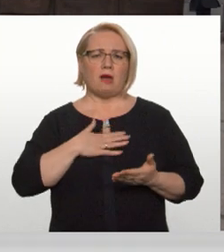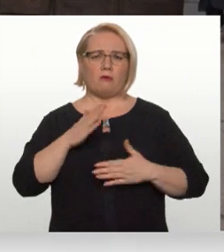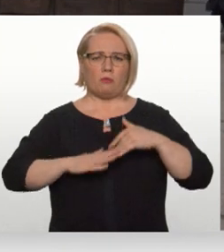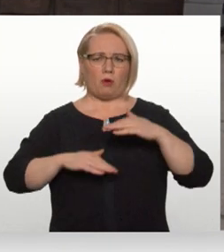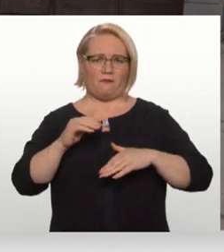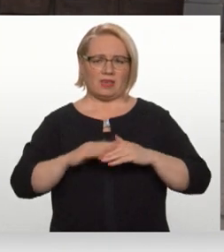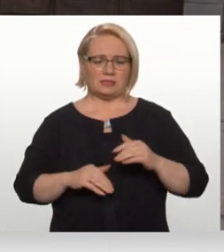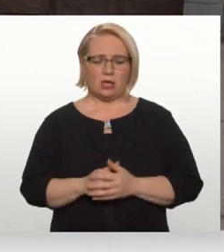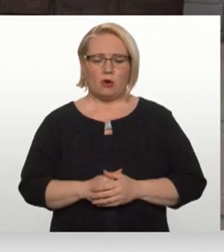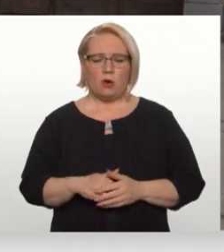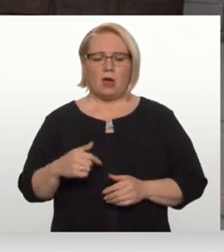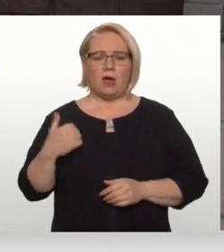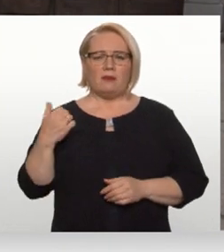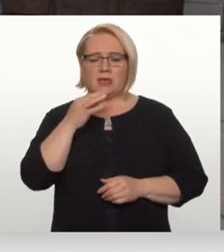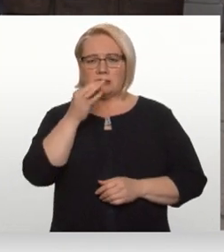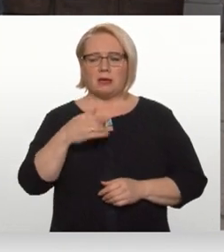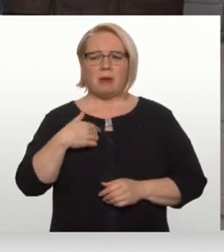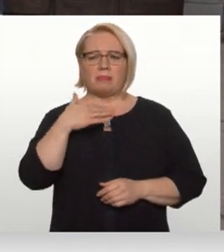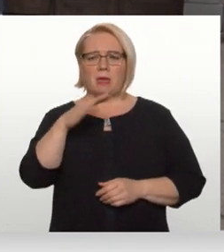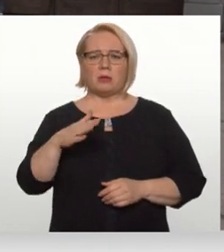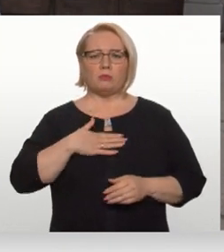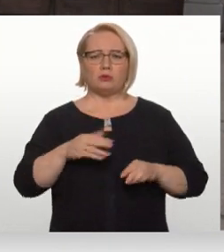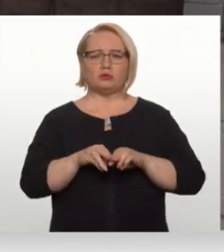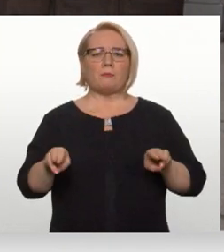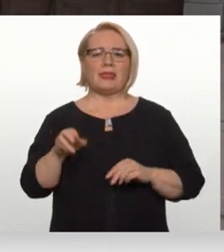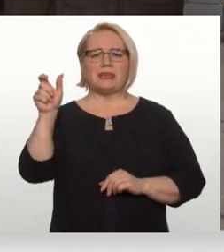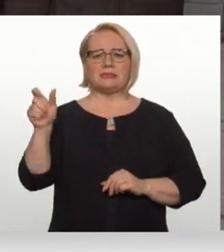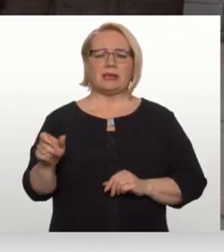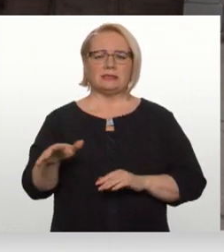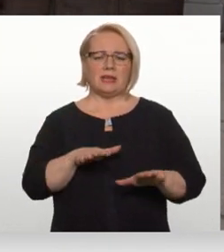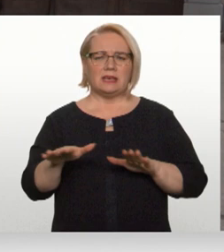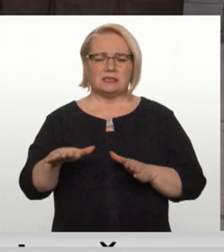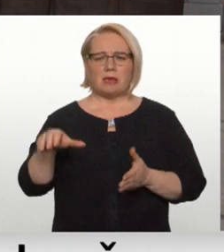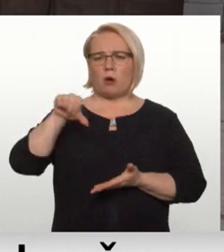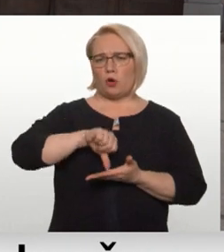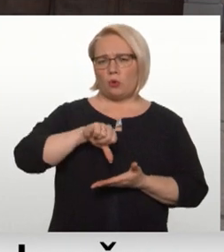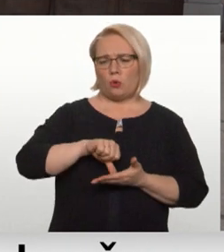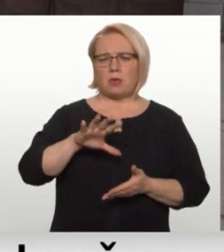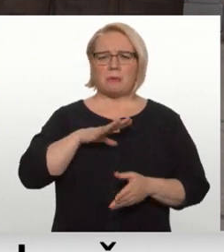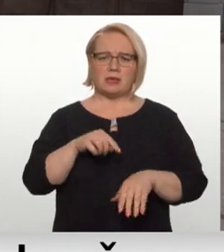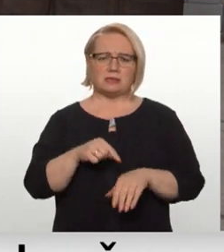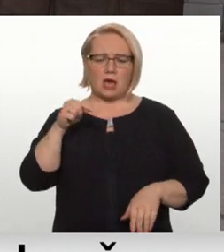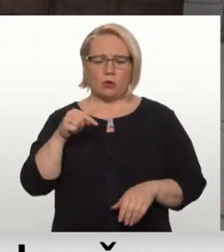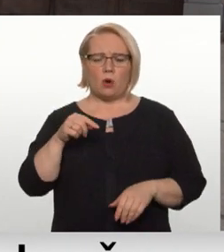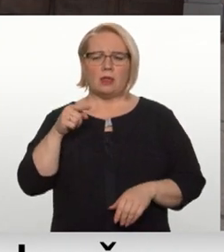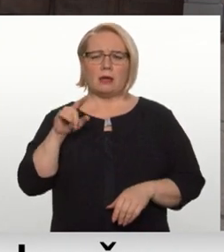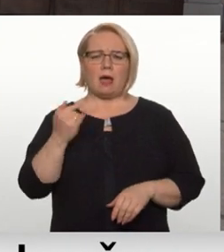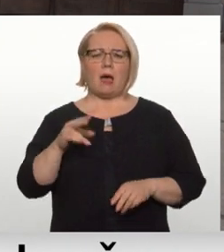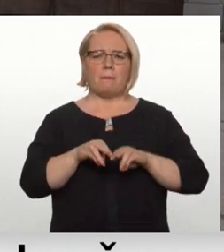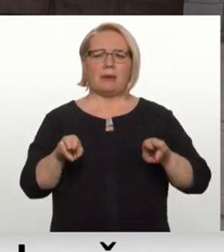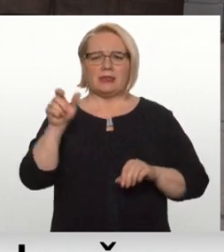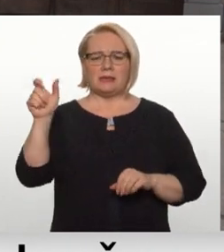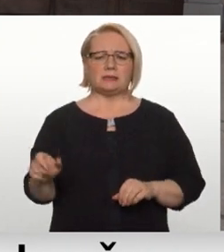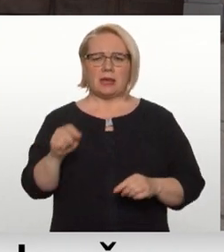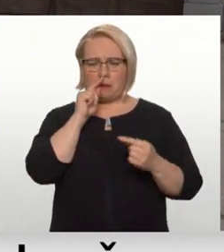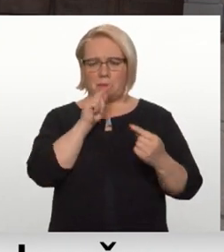nepatika ļoti mūsu ministrs rīcība runa, kad bija sajūta, ka viņi ir pret skolotājiem